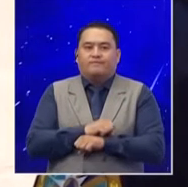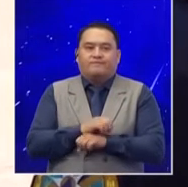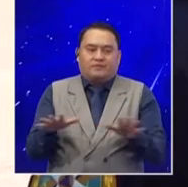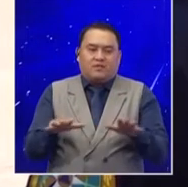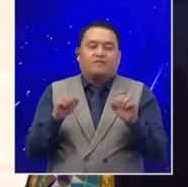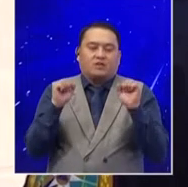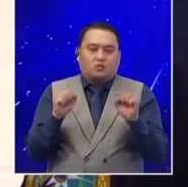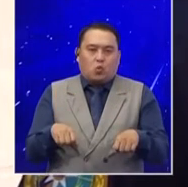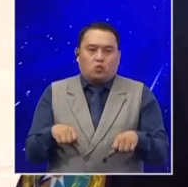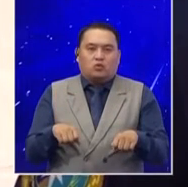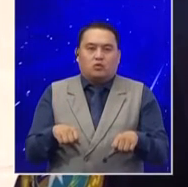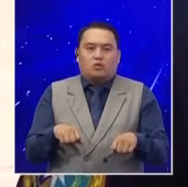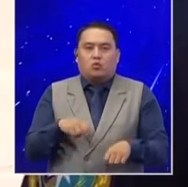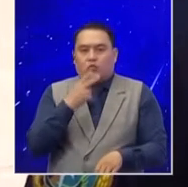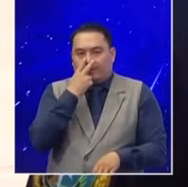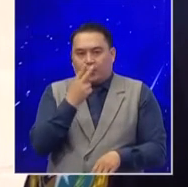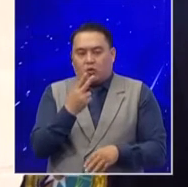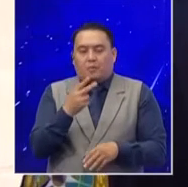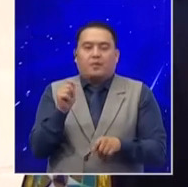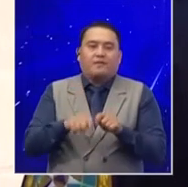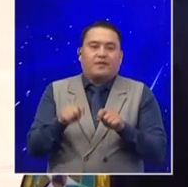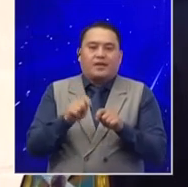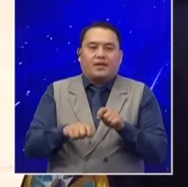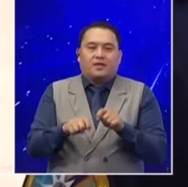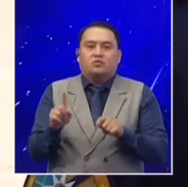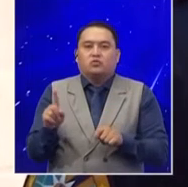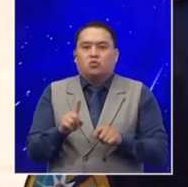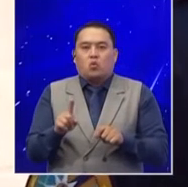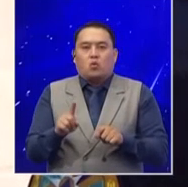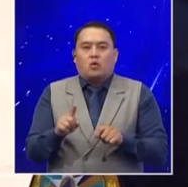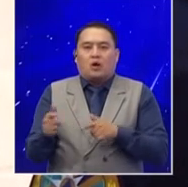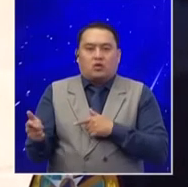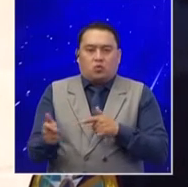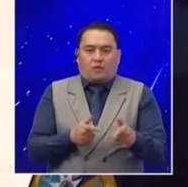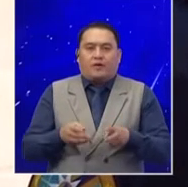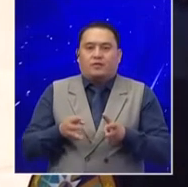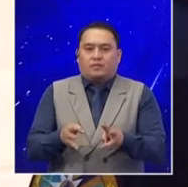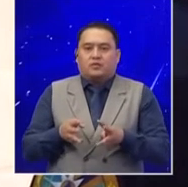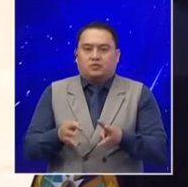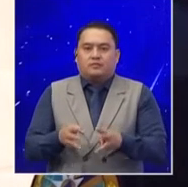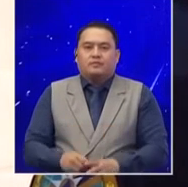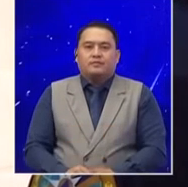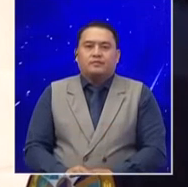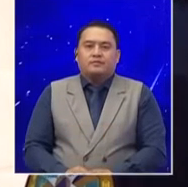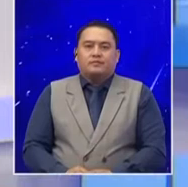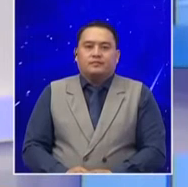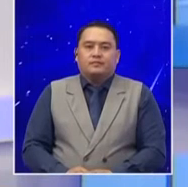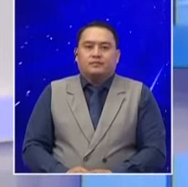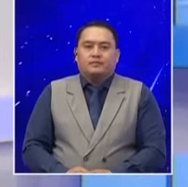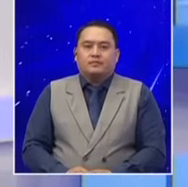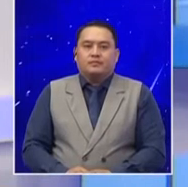печи. А также убедиться, что печь в целом готова к отопительному сезону.